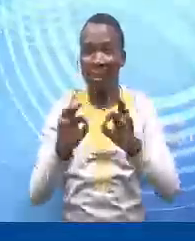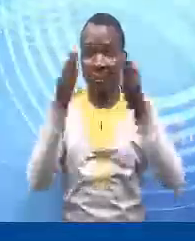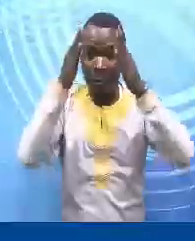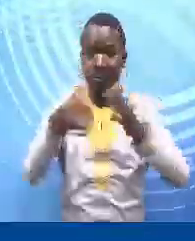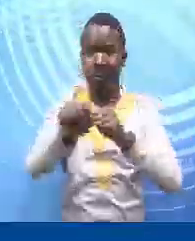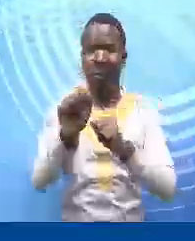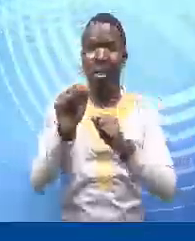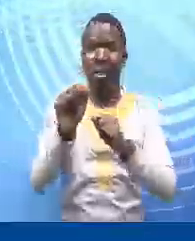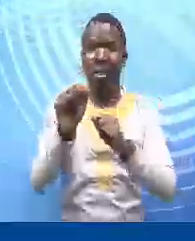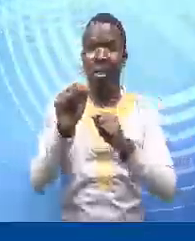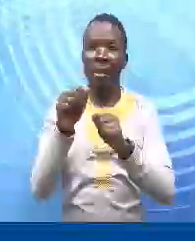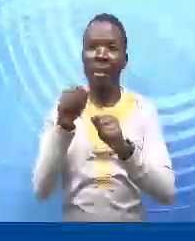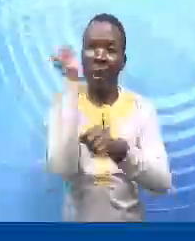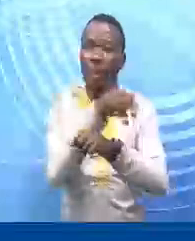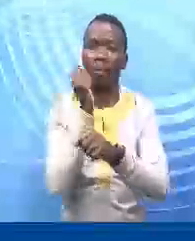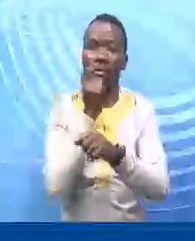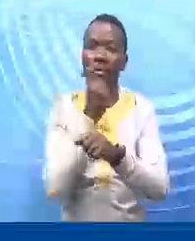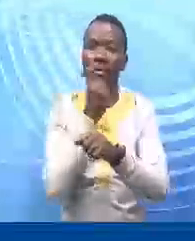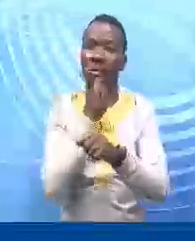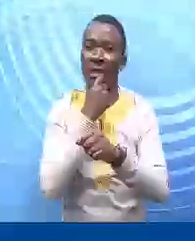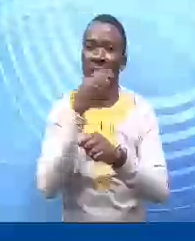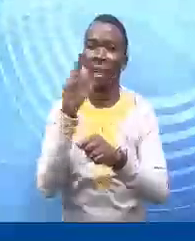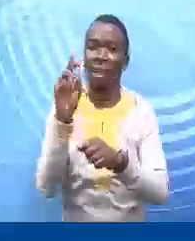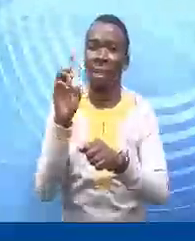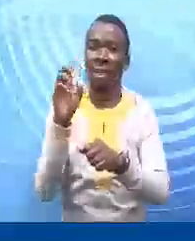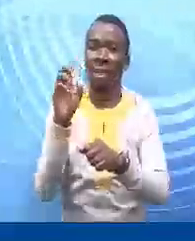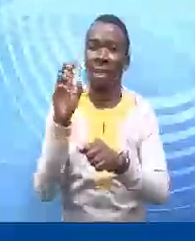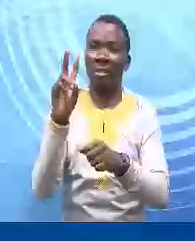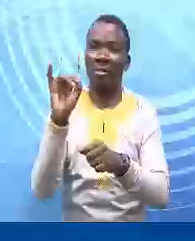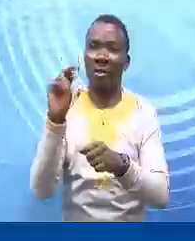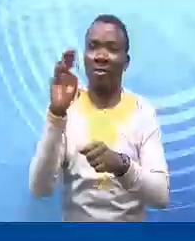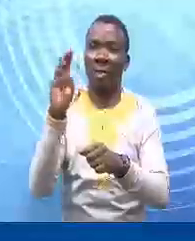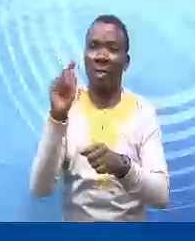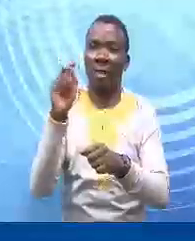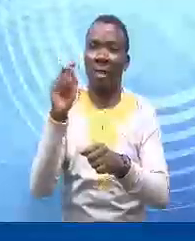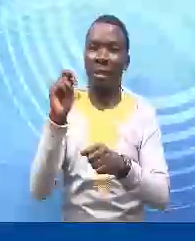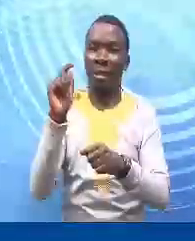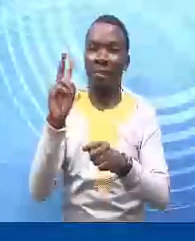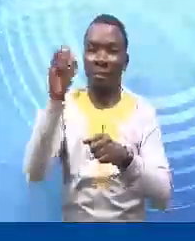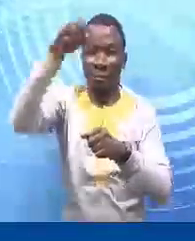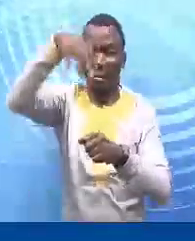ibye ibarushimwe biwe kikeve Christian BTN TV i Kigali